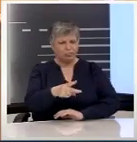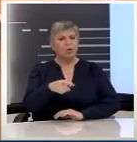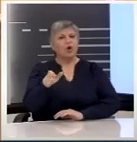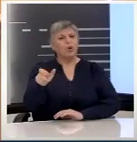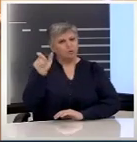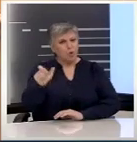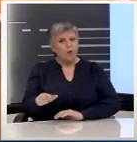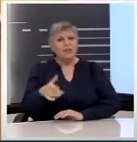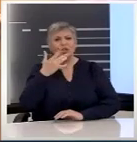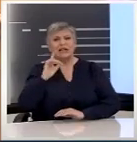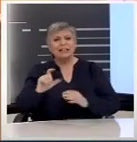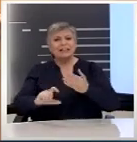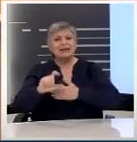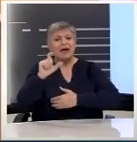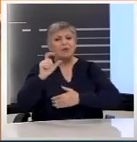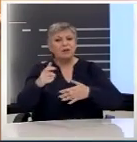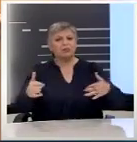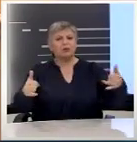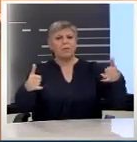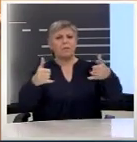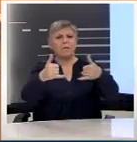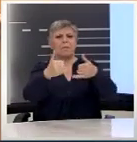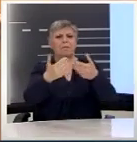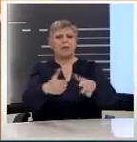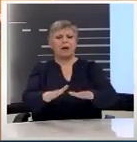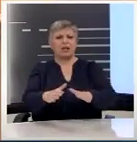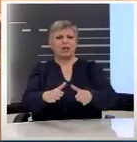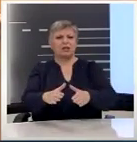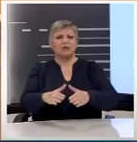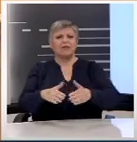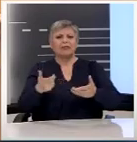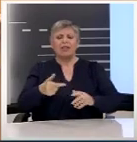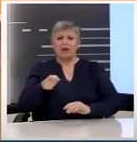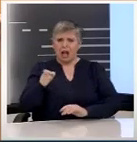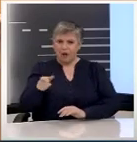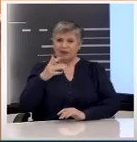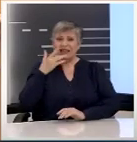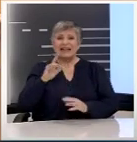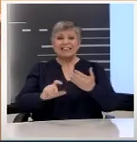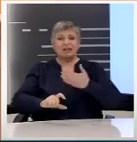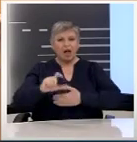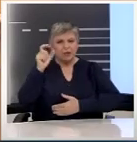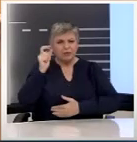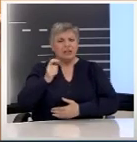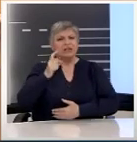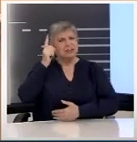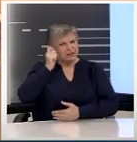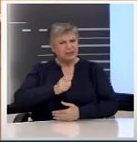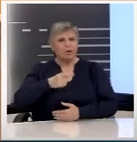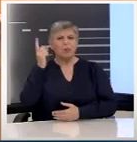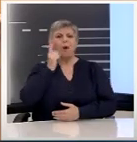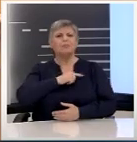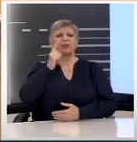ακούσουμε από τους κατά σύστημα ψευδόμενους της Χρυσής Αυγής. Να δούμε. Το